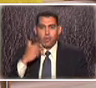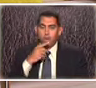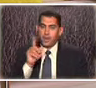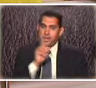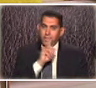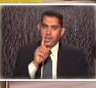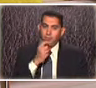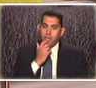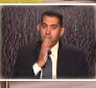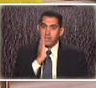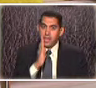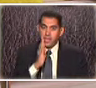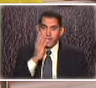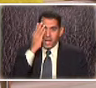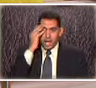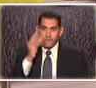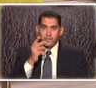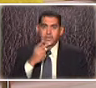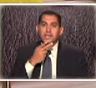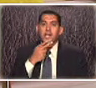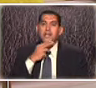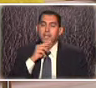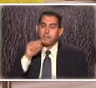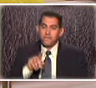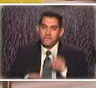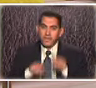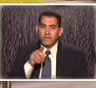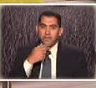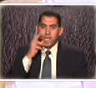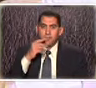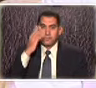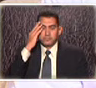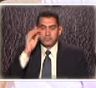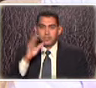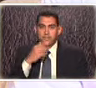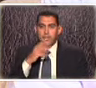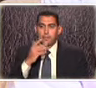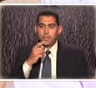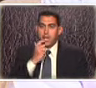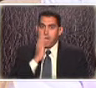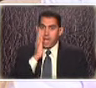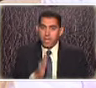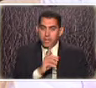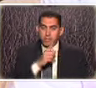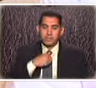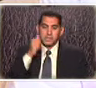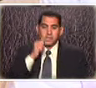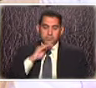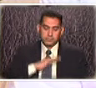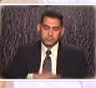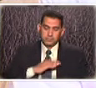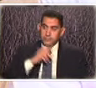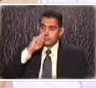في العفو السماحه والتسامح لا يوجد صادق في الصبر